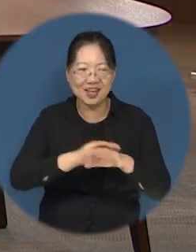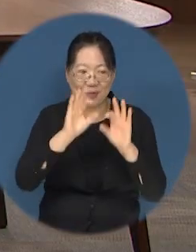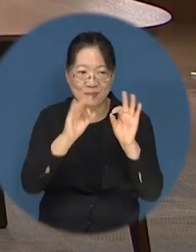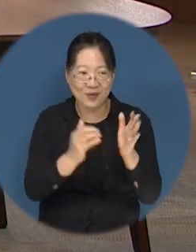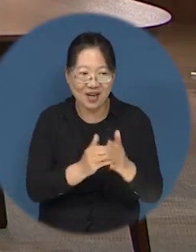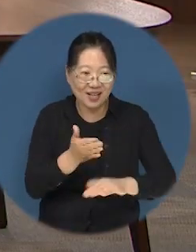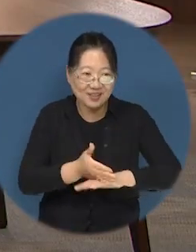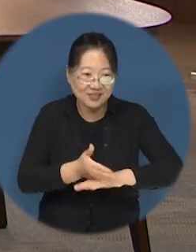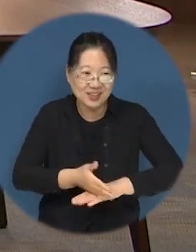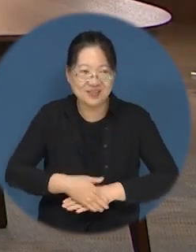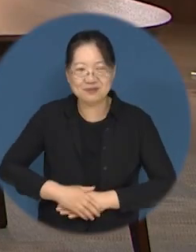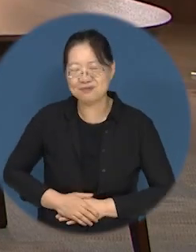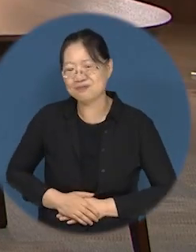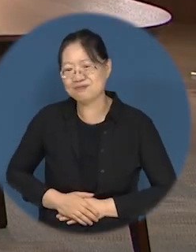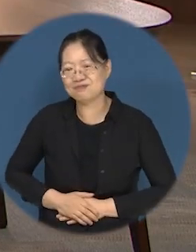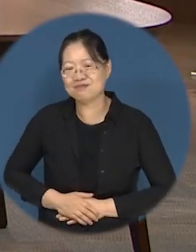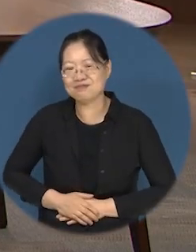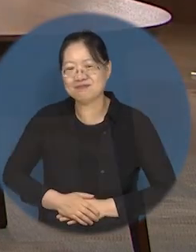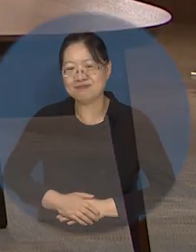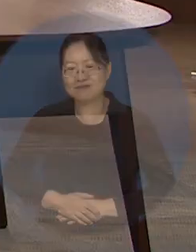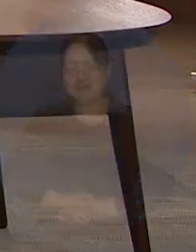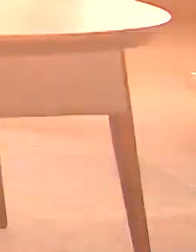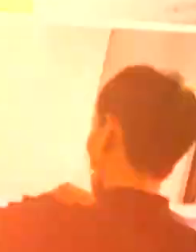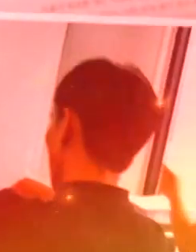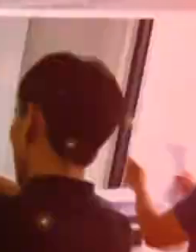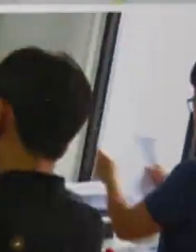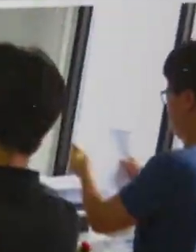들었습니다. 고맙습니다. 네, 네, 감사합니다.